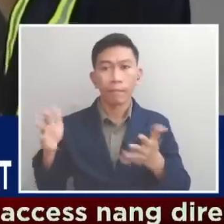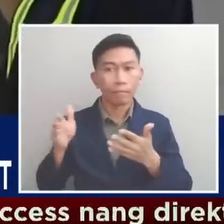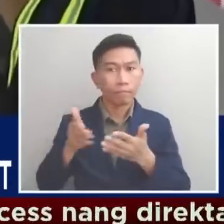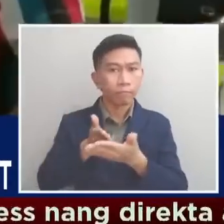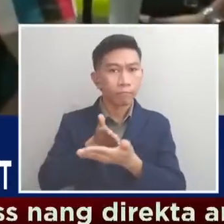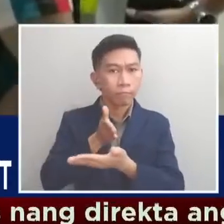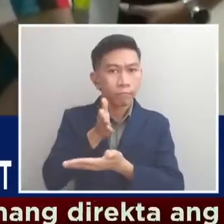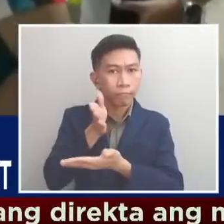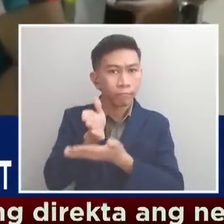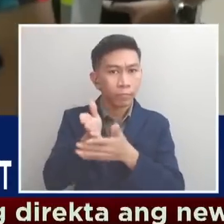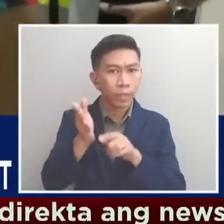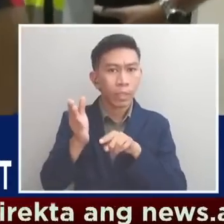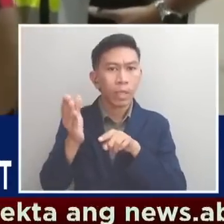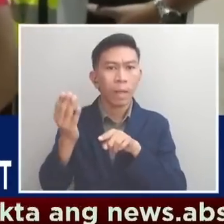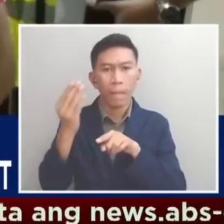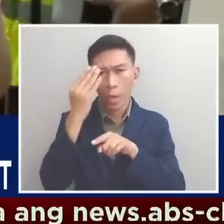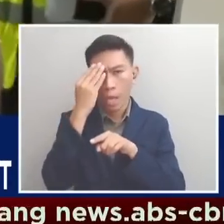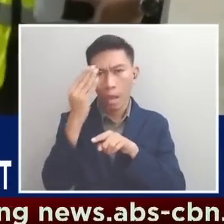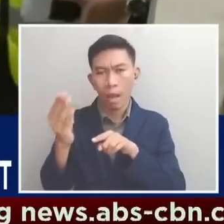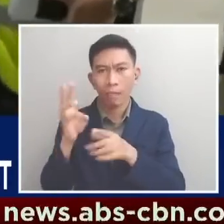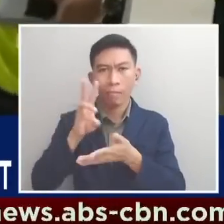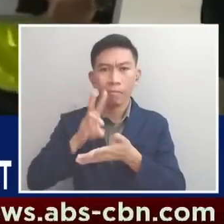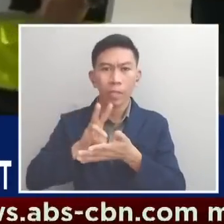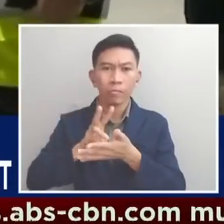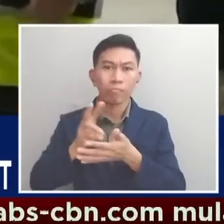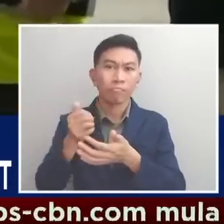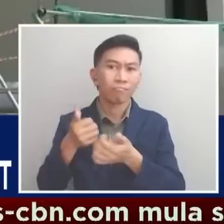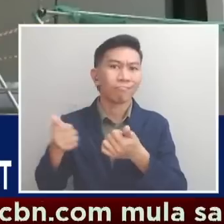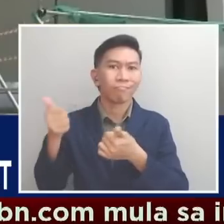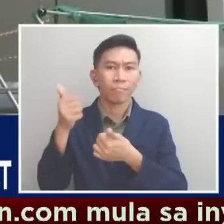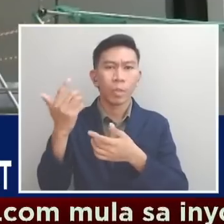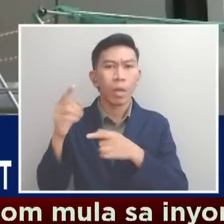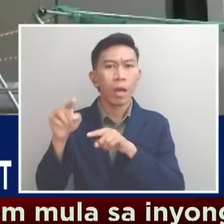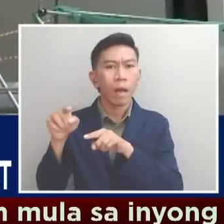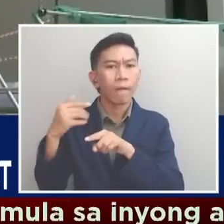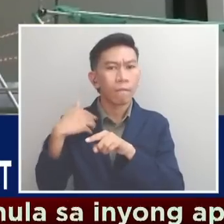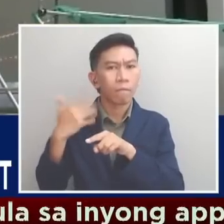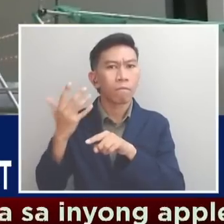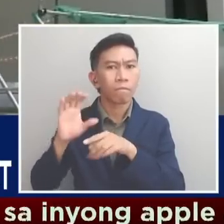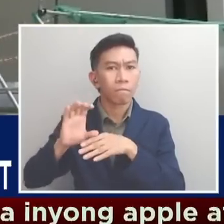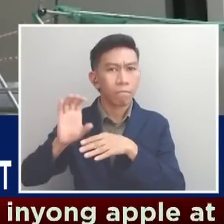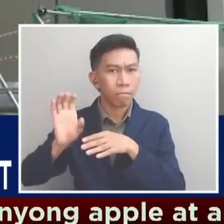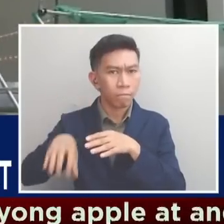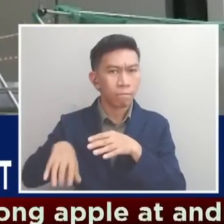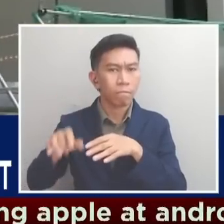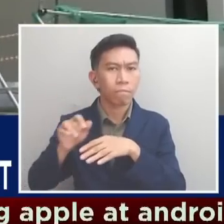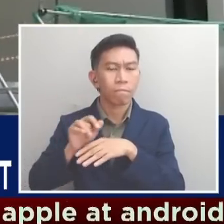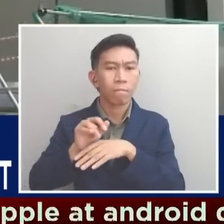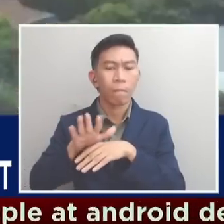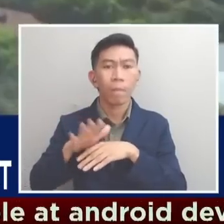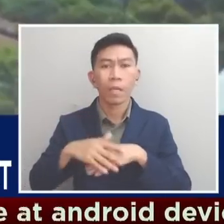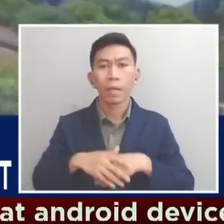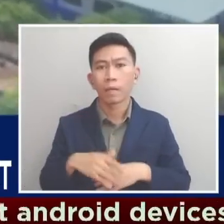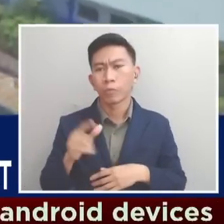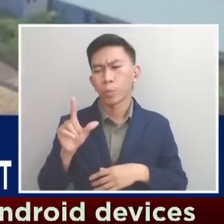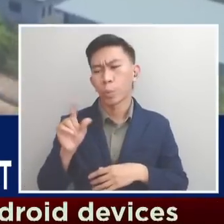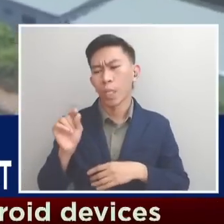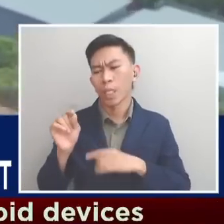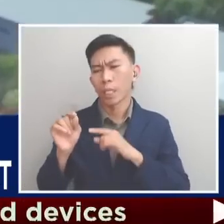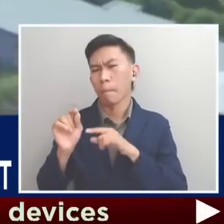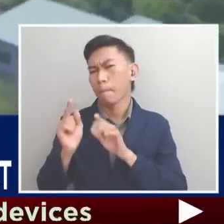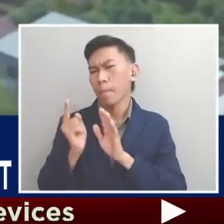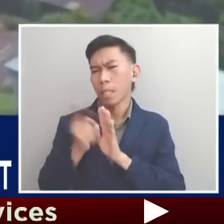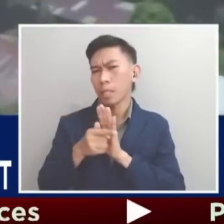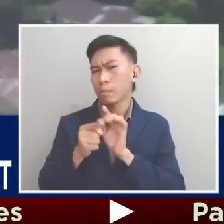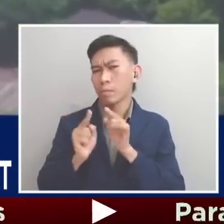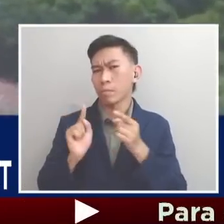sa walong istasyon mula Malolos pa Valenzuela na mauunang matapos. Nasa 20 minuto hanggang halos isang